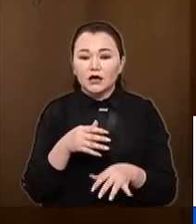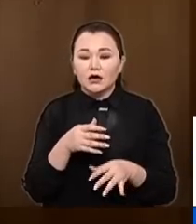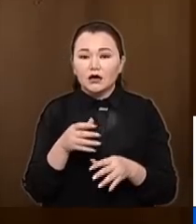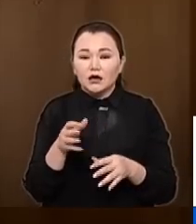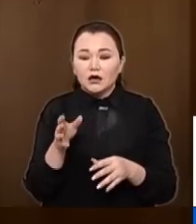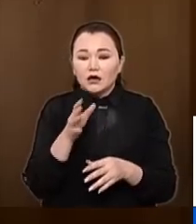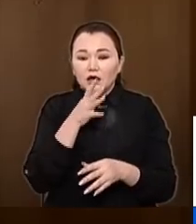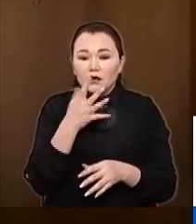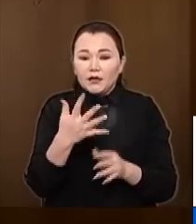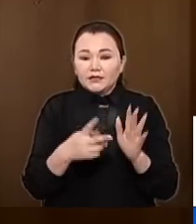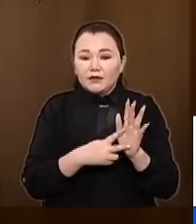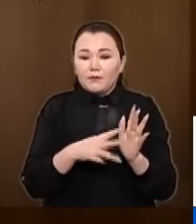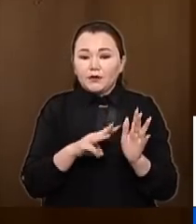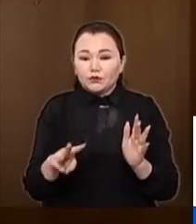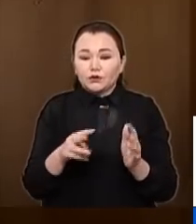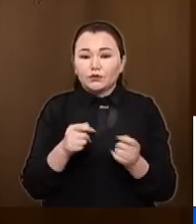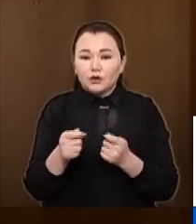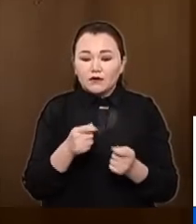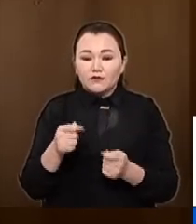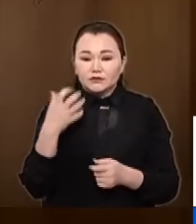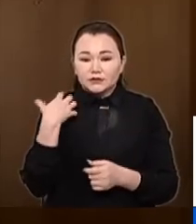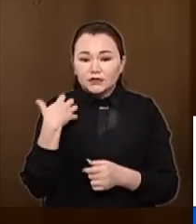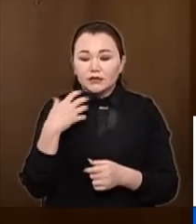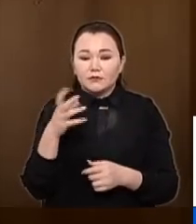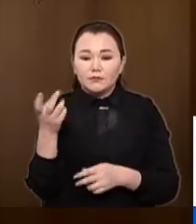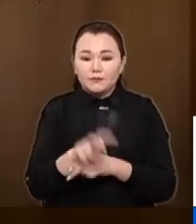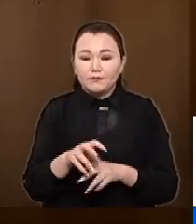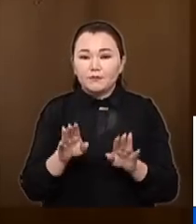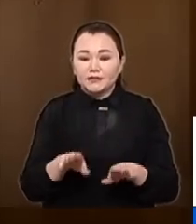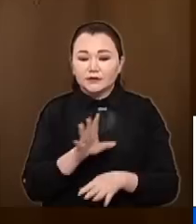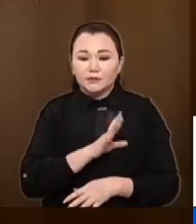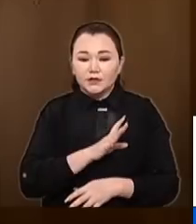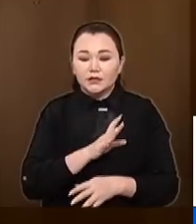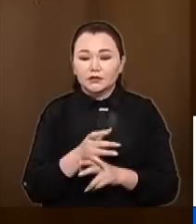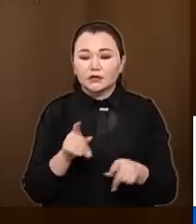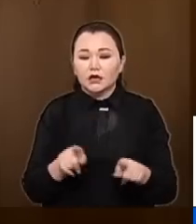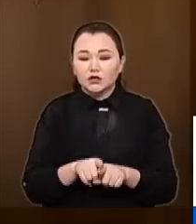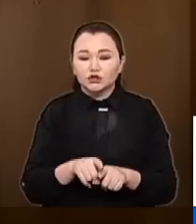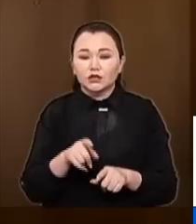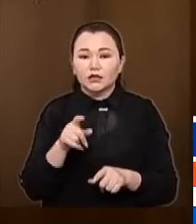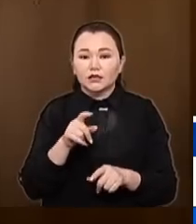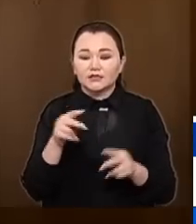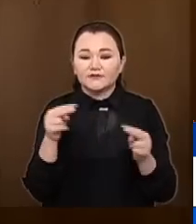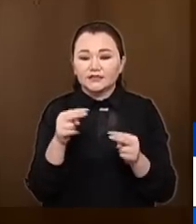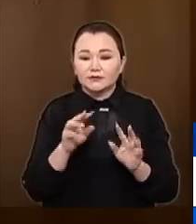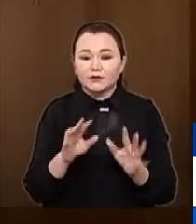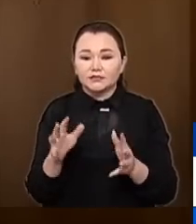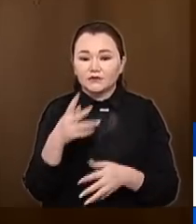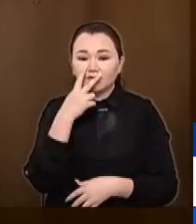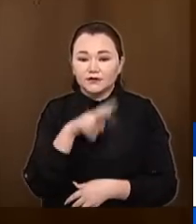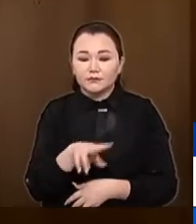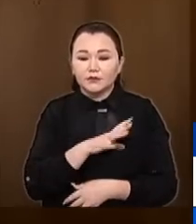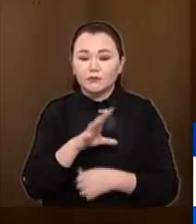минут 5-7 руководства управления прибыло на место которое также явились свидетелями происходящего